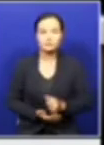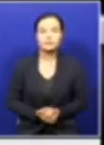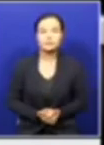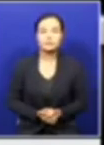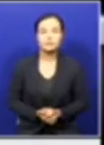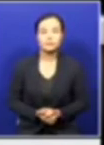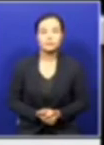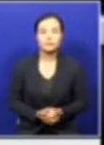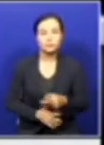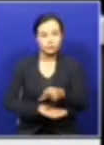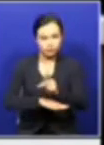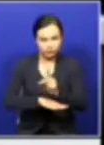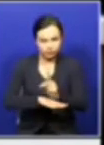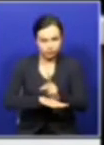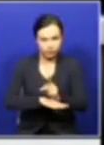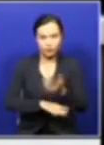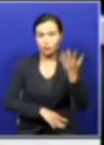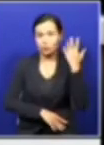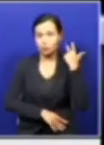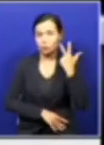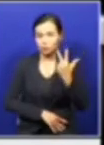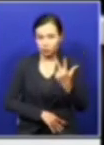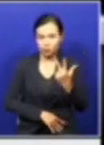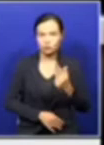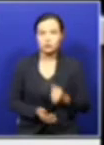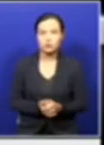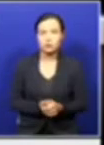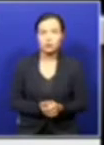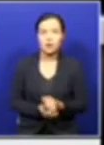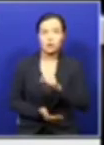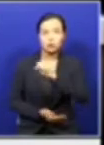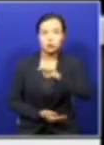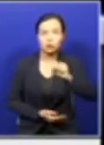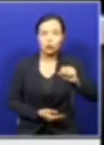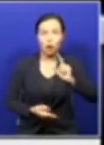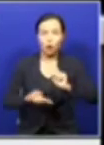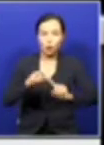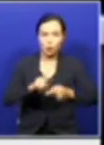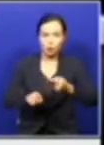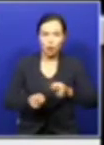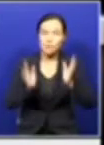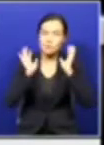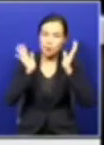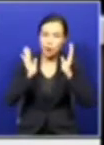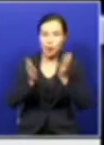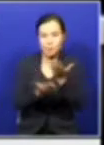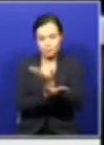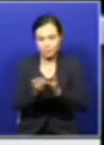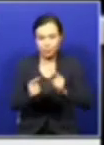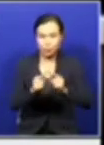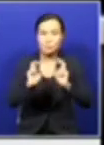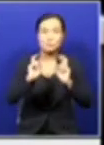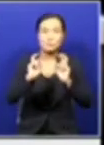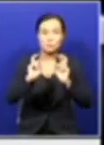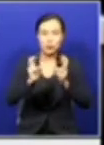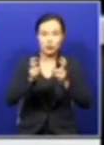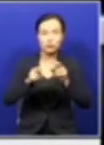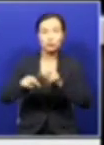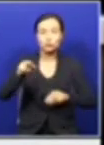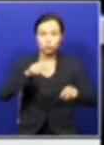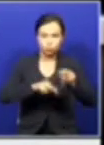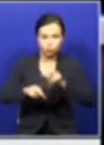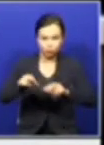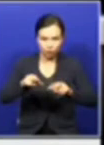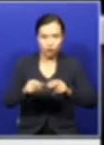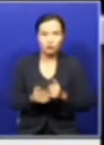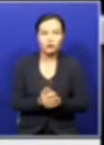ครับ2-3 วันที่ผ่านมาเพื่อนสมาชิกได้อภิปรายไปในประเด็นเรื่องของการดูแลเรื่อง